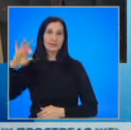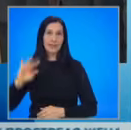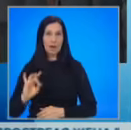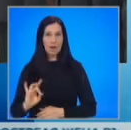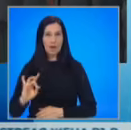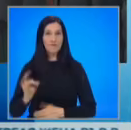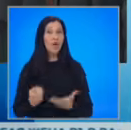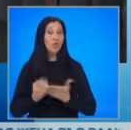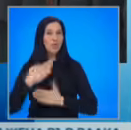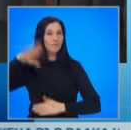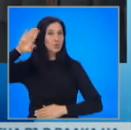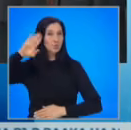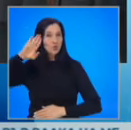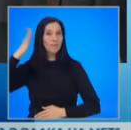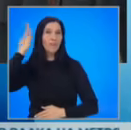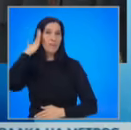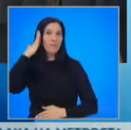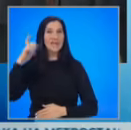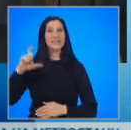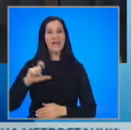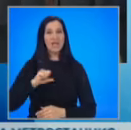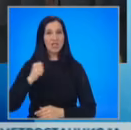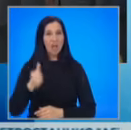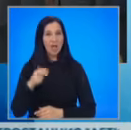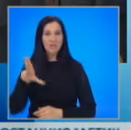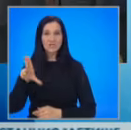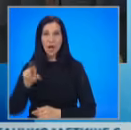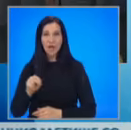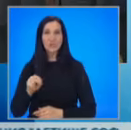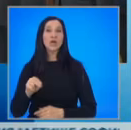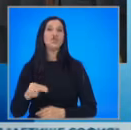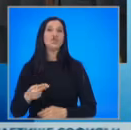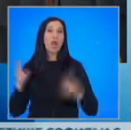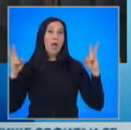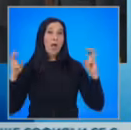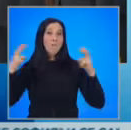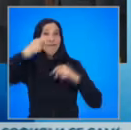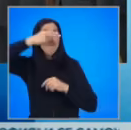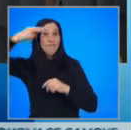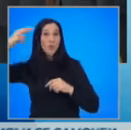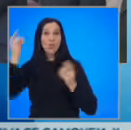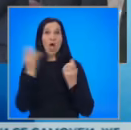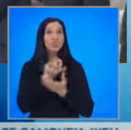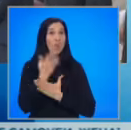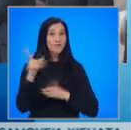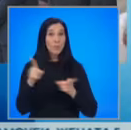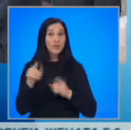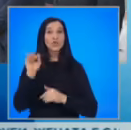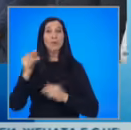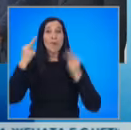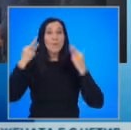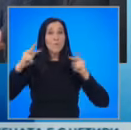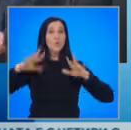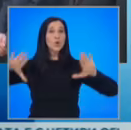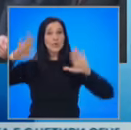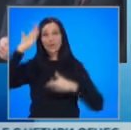Радев. А новия служебен премиер Стефан Янев каза, че мотото на новото управление ще е прозрачност,